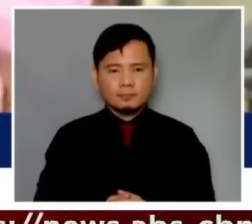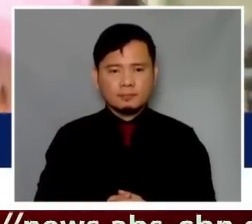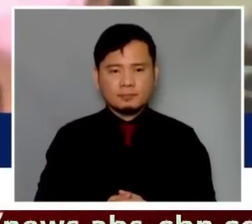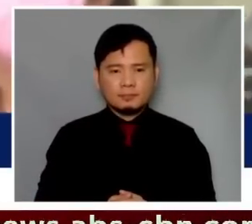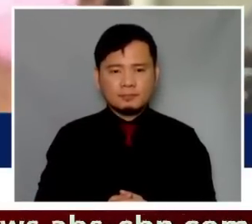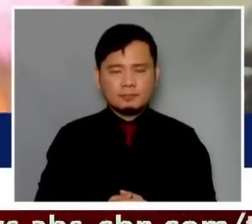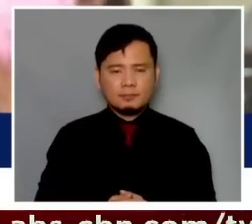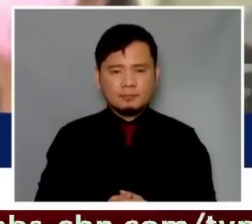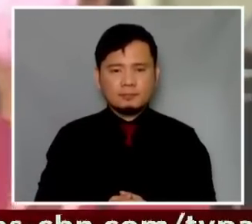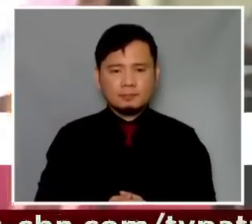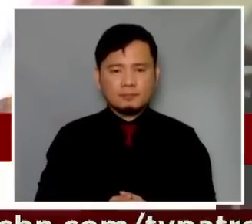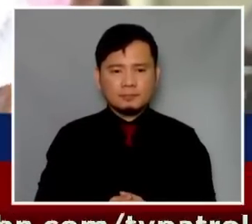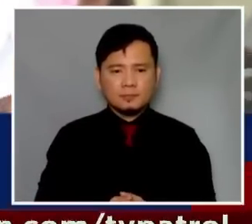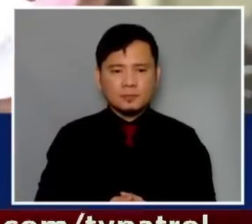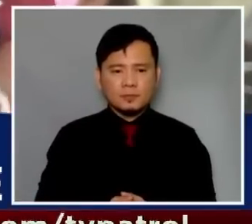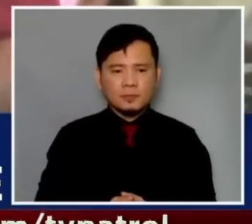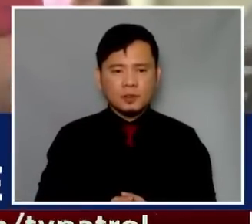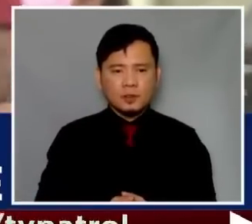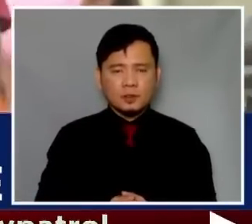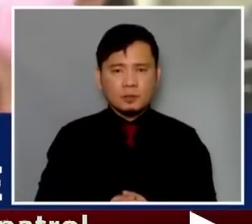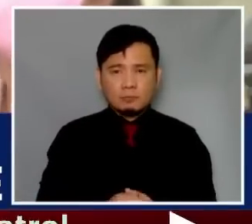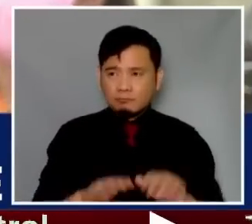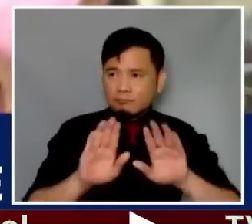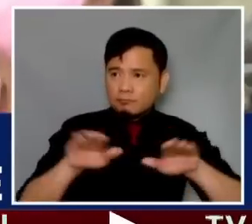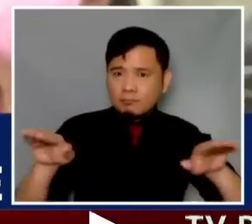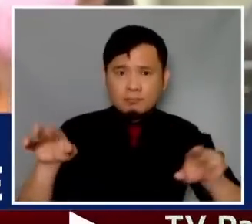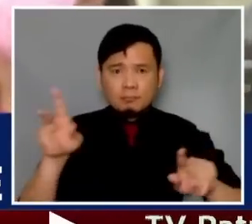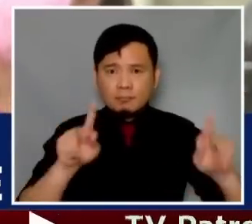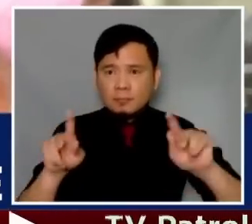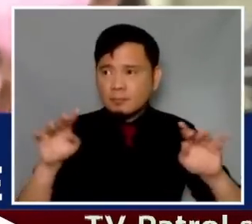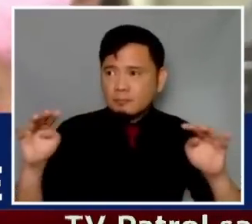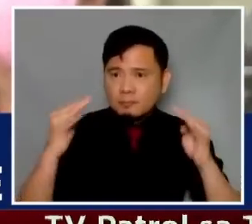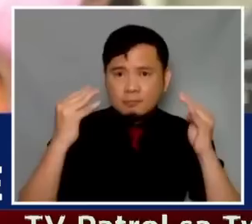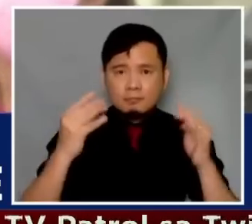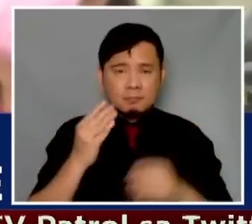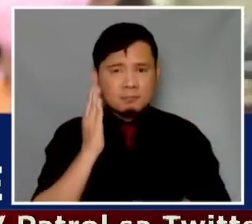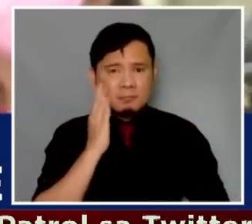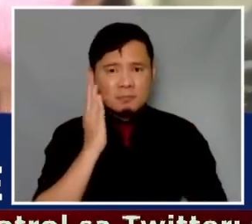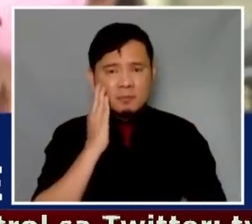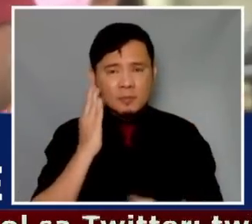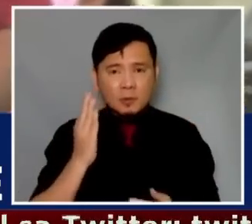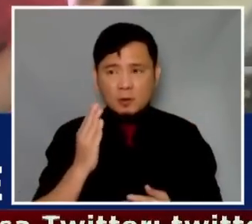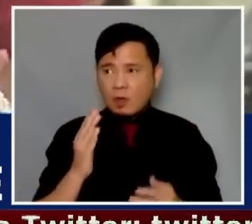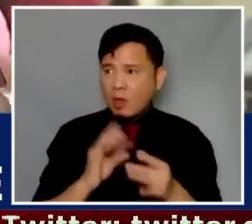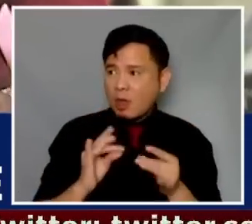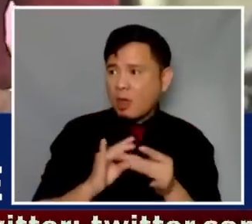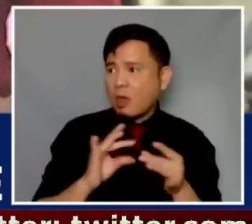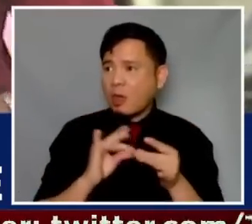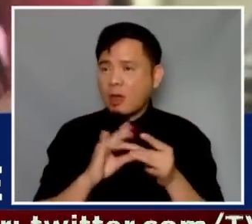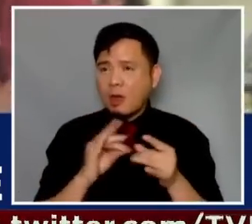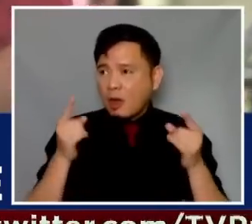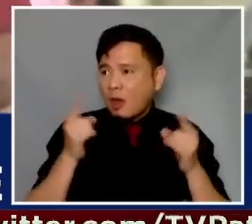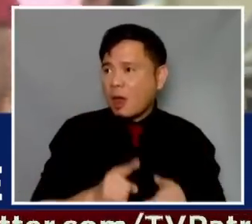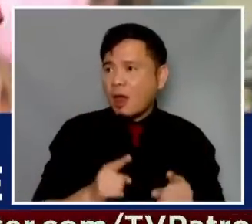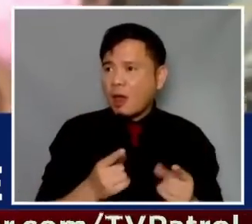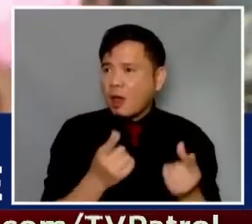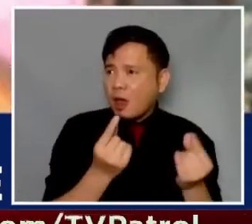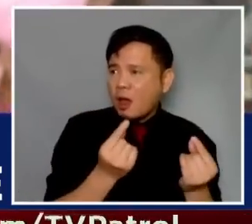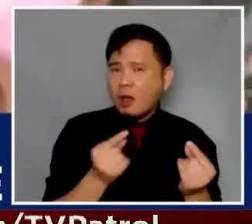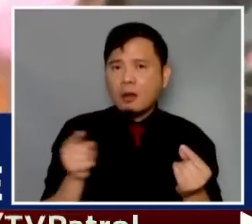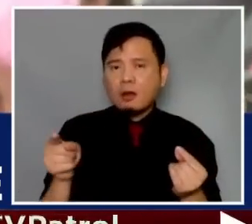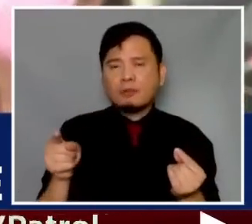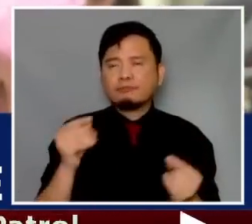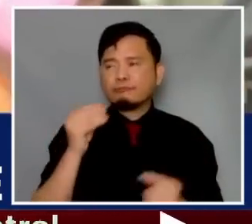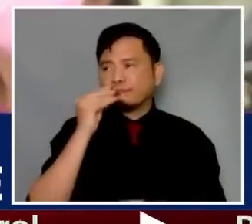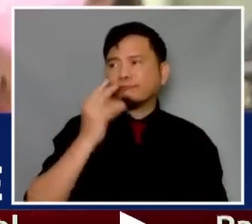ng mga kakayanan. Yung pong salvage zone na sinasabi natin ay nawawala na. Ano po? Kaya ito po ang